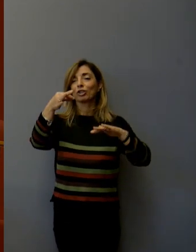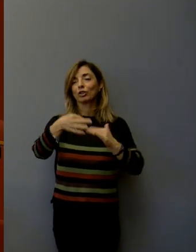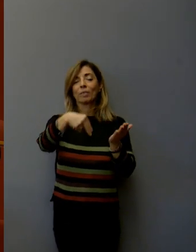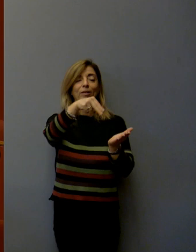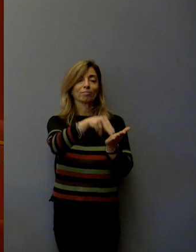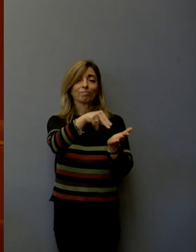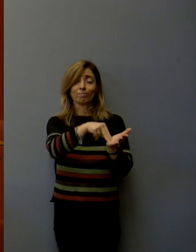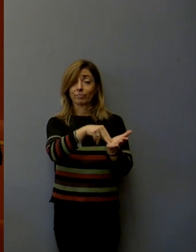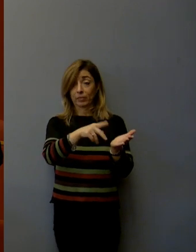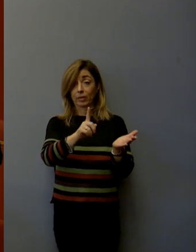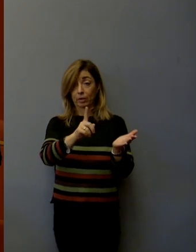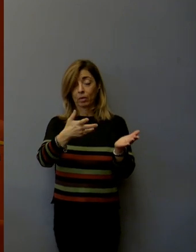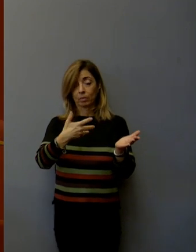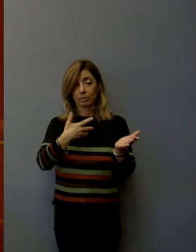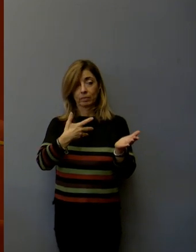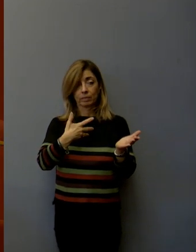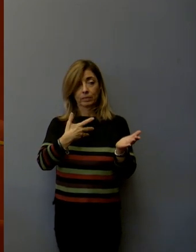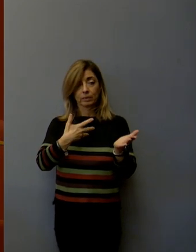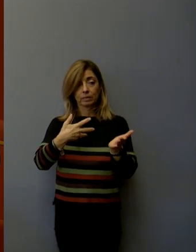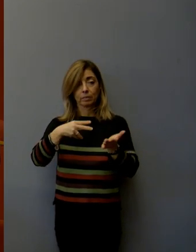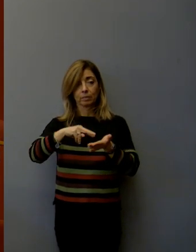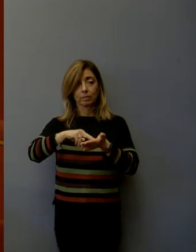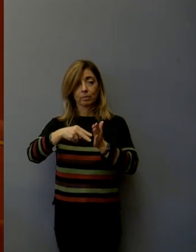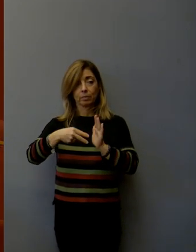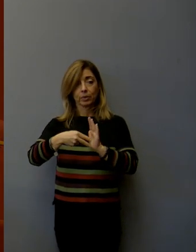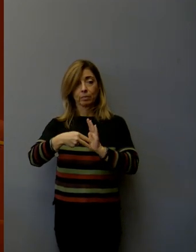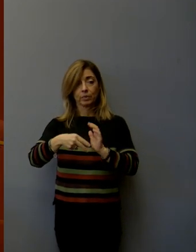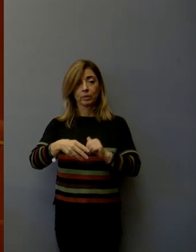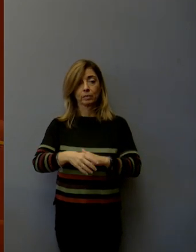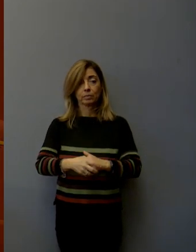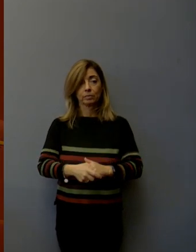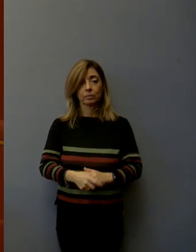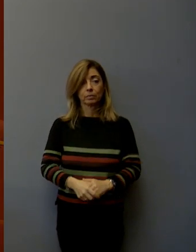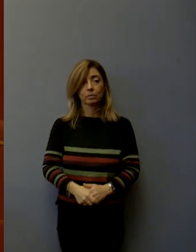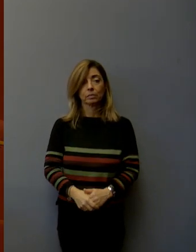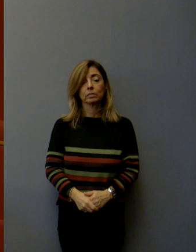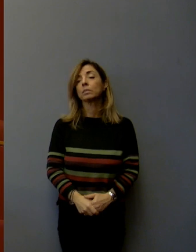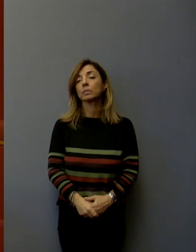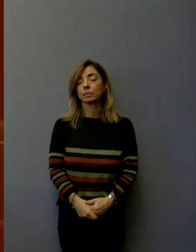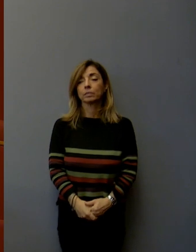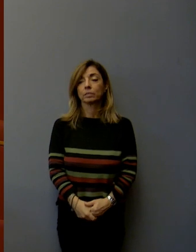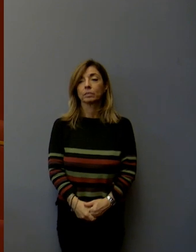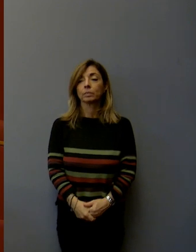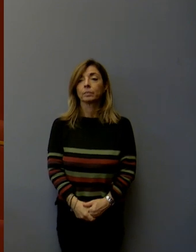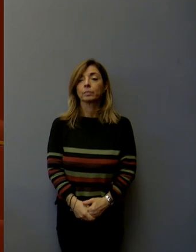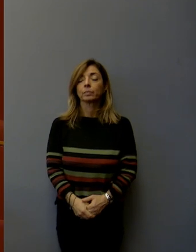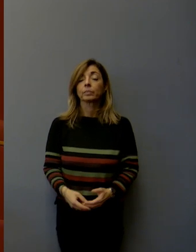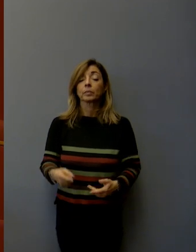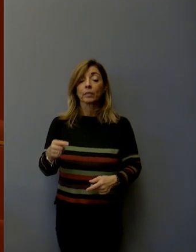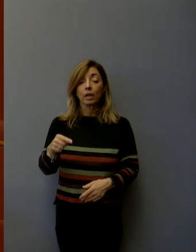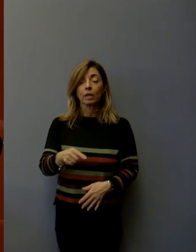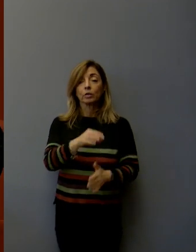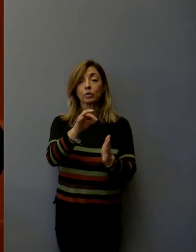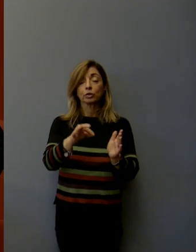Veramente torna ai cimiteri quindi per dire che secondo il nostro ordine del giorno il consiglio comunale